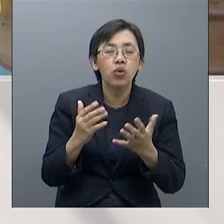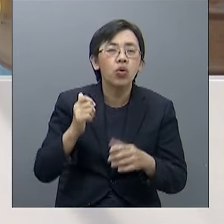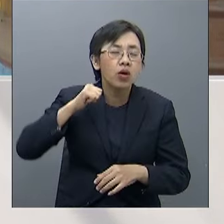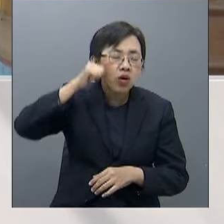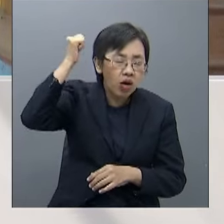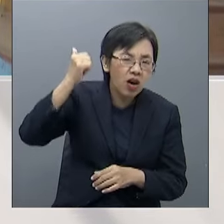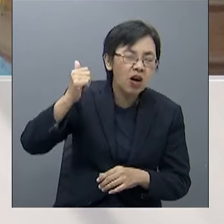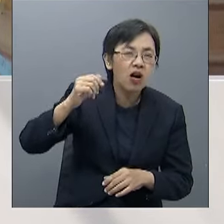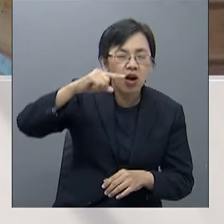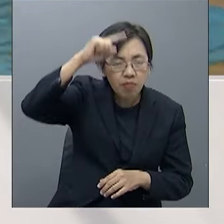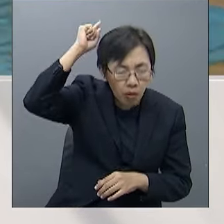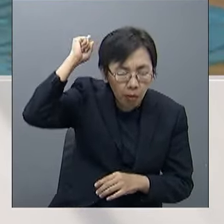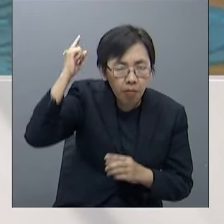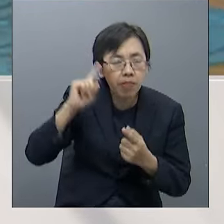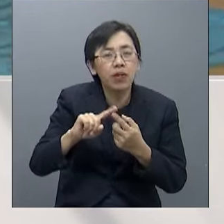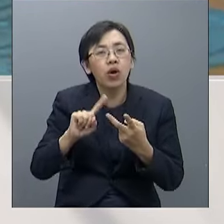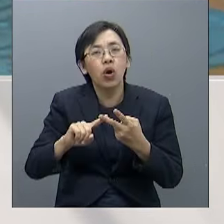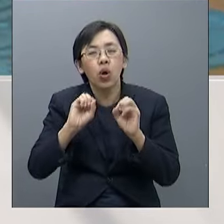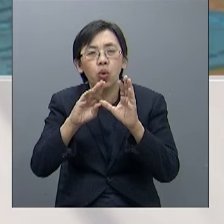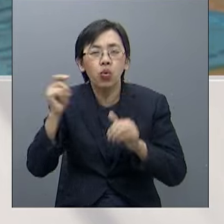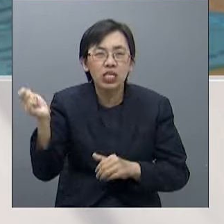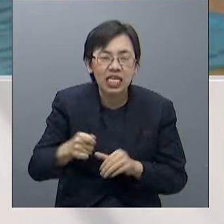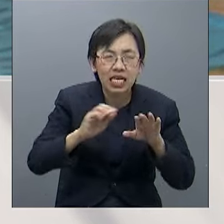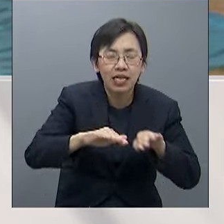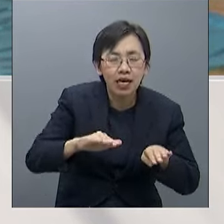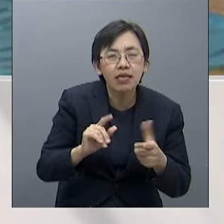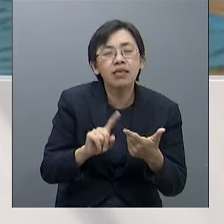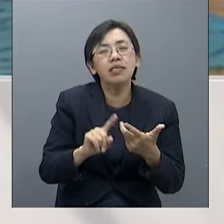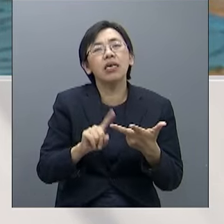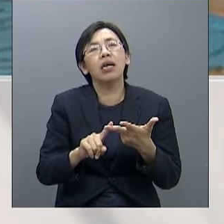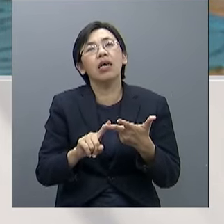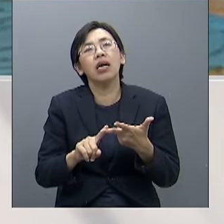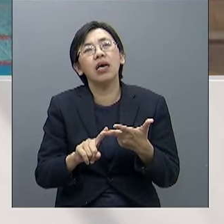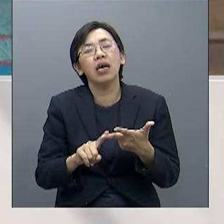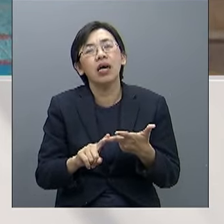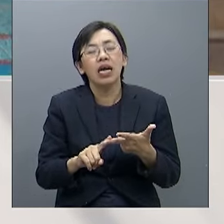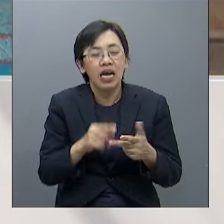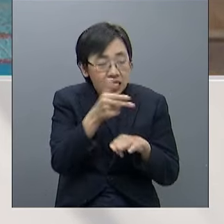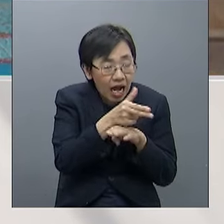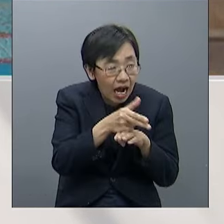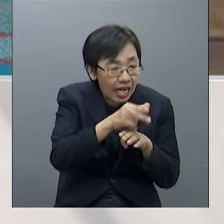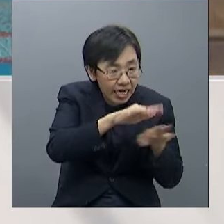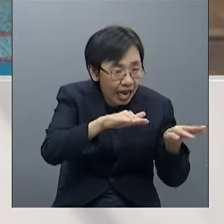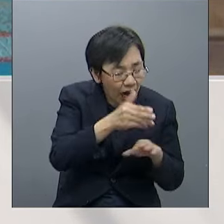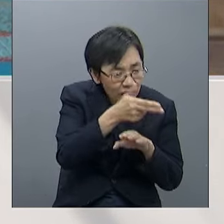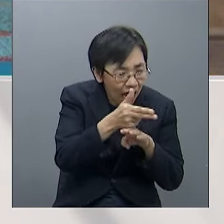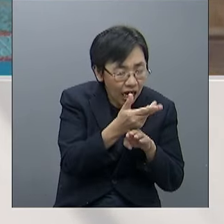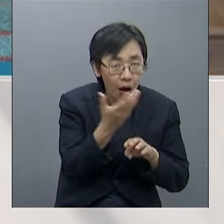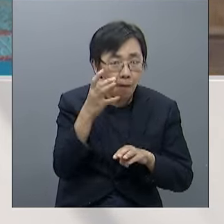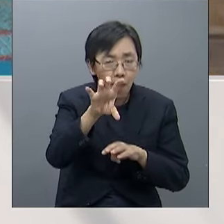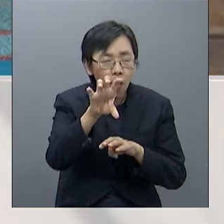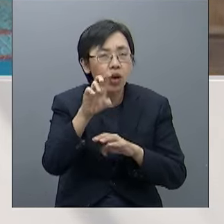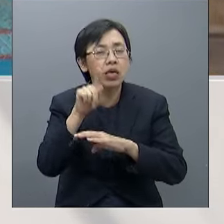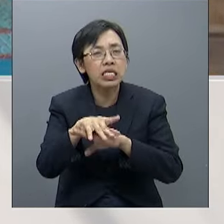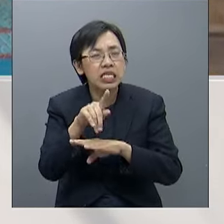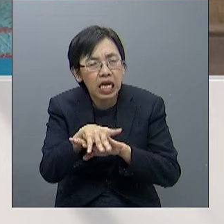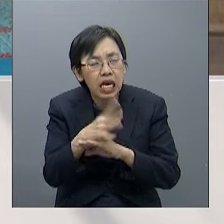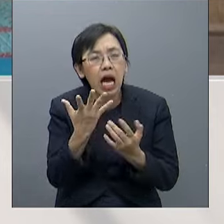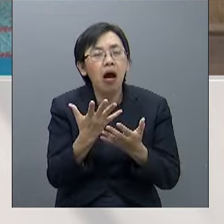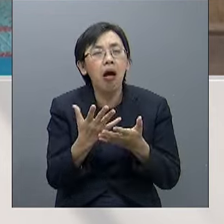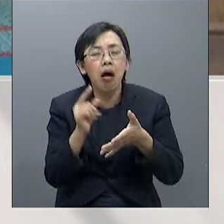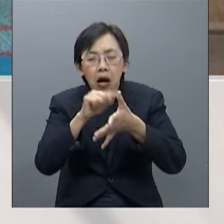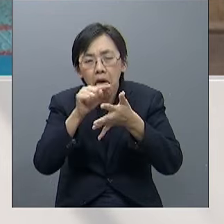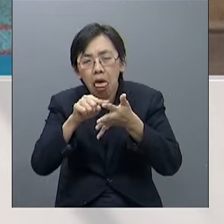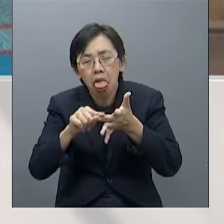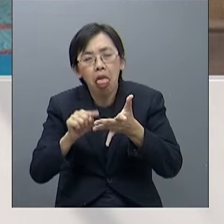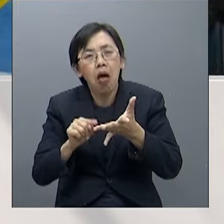ครูตีเด็กนะคะครูโพสต์คลิปเด็กลงโซเชียลสิ่งเหล่านี้จริงๆมันคือพฤติกรรมความรุน